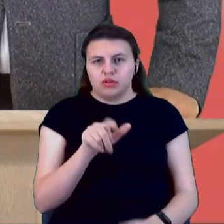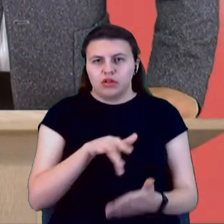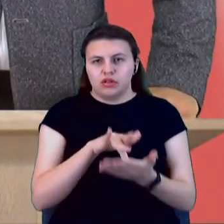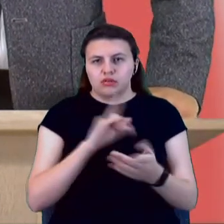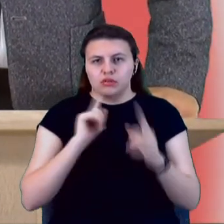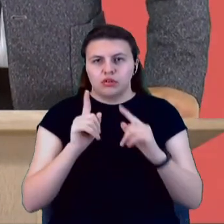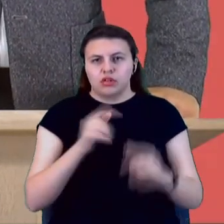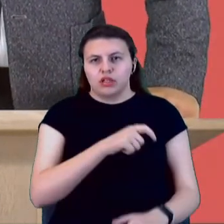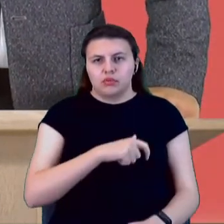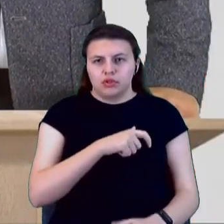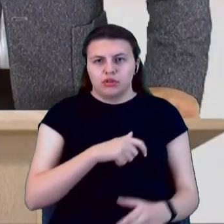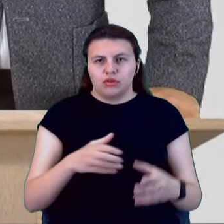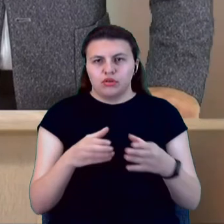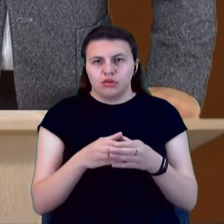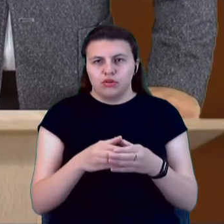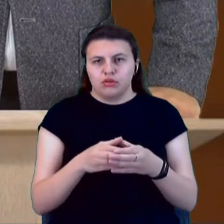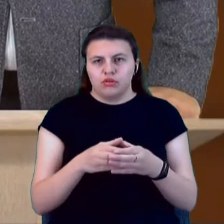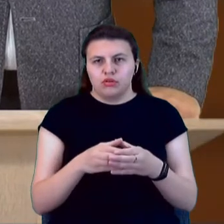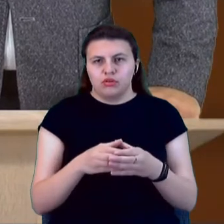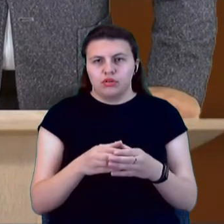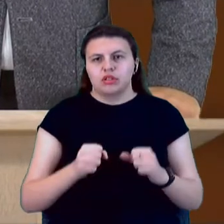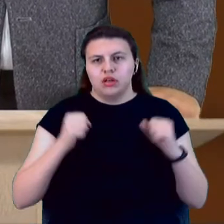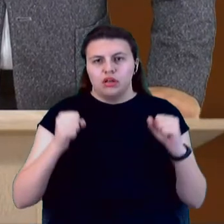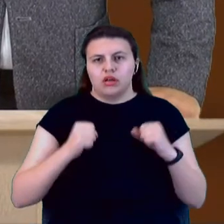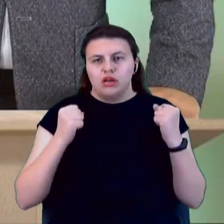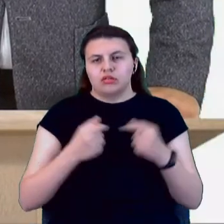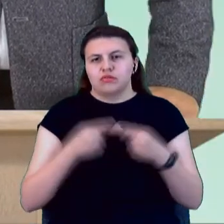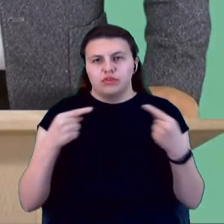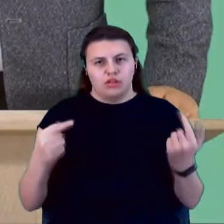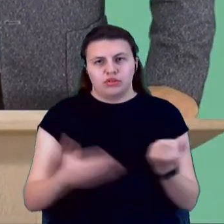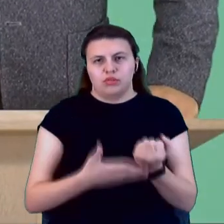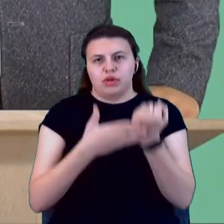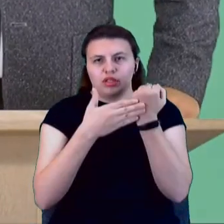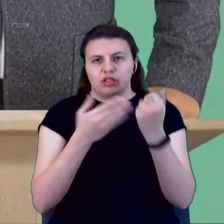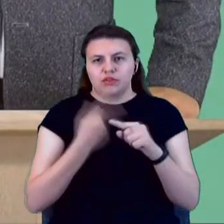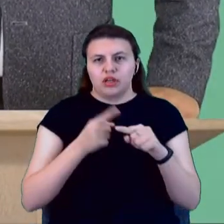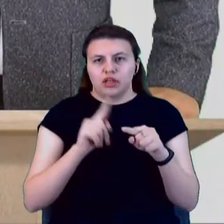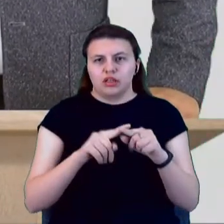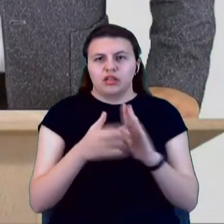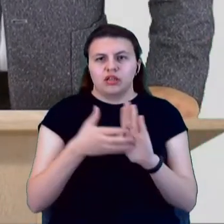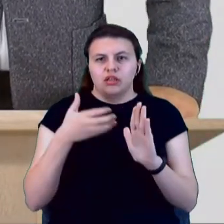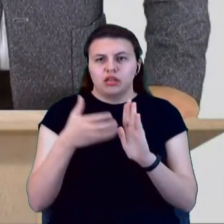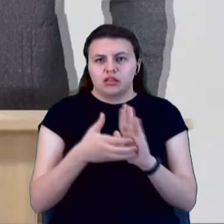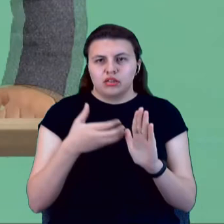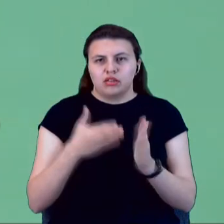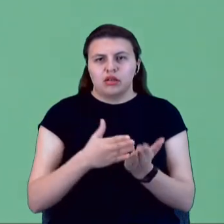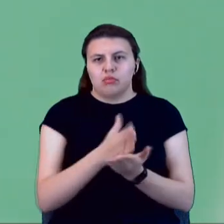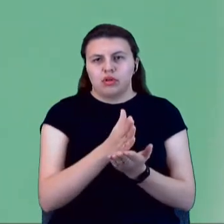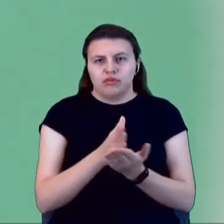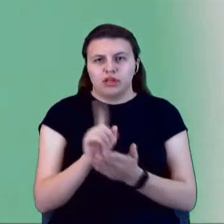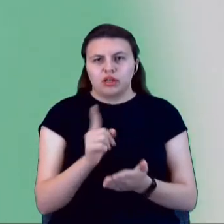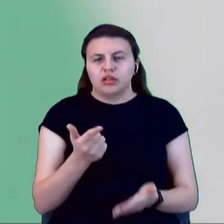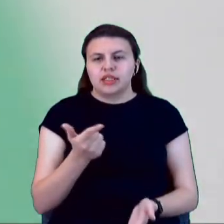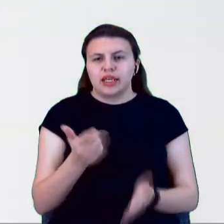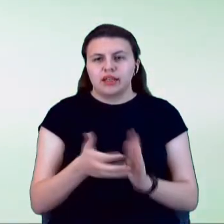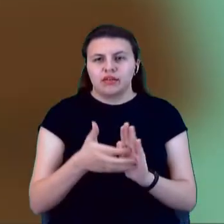депутатский корпус всячески стараются поддерживать вот эти те недостающие направления, где не хватает